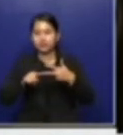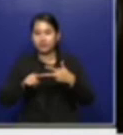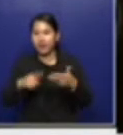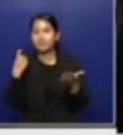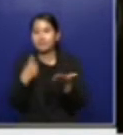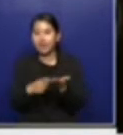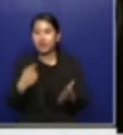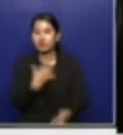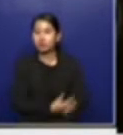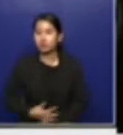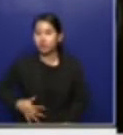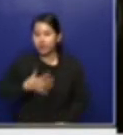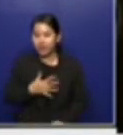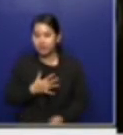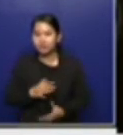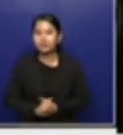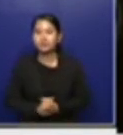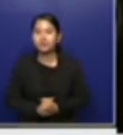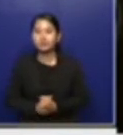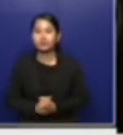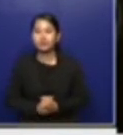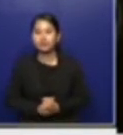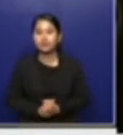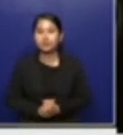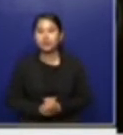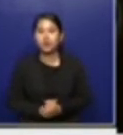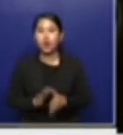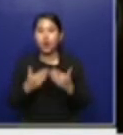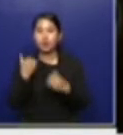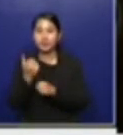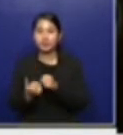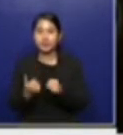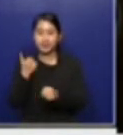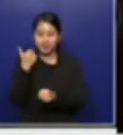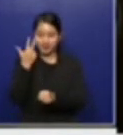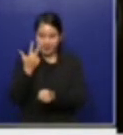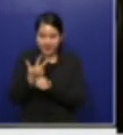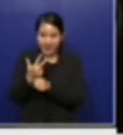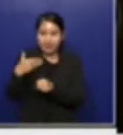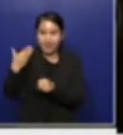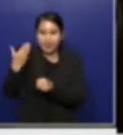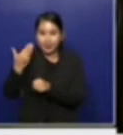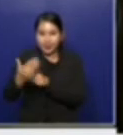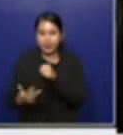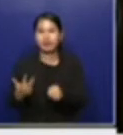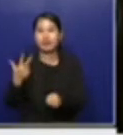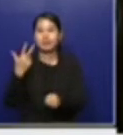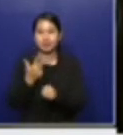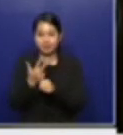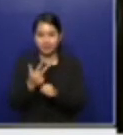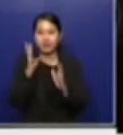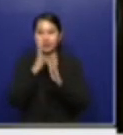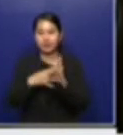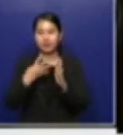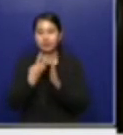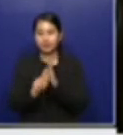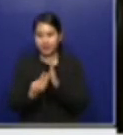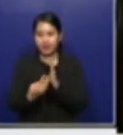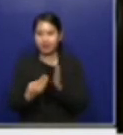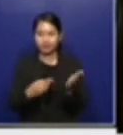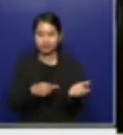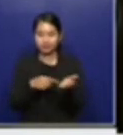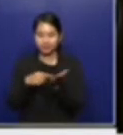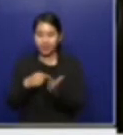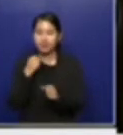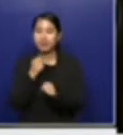ภาพนะครับนี่ก็ปาเข้าไปปีที่3นะครับแผนที่ท่านด